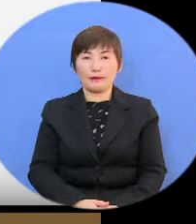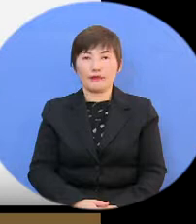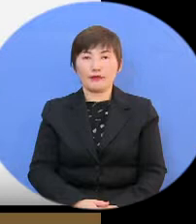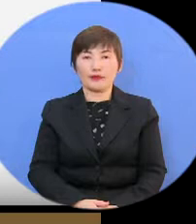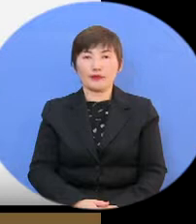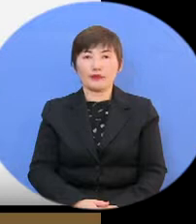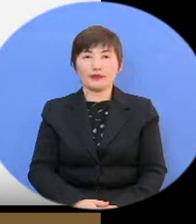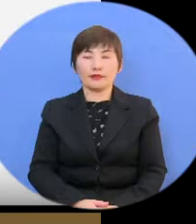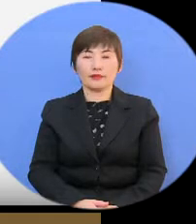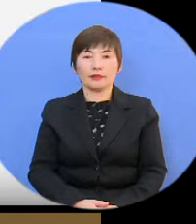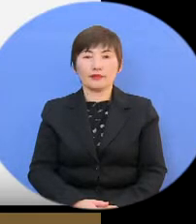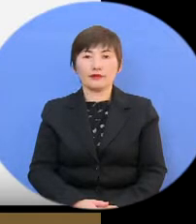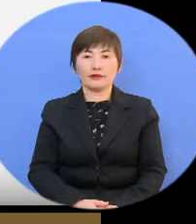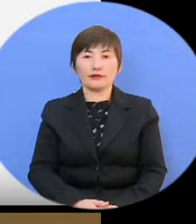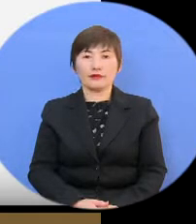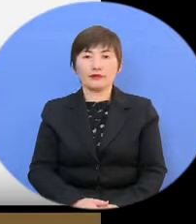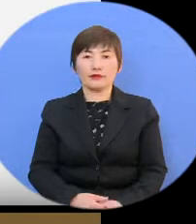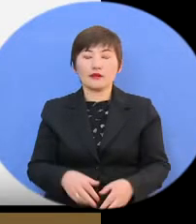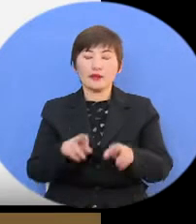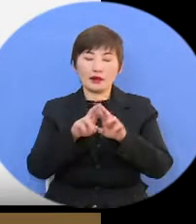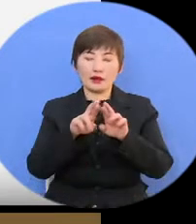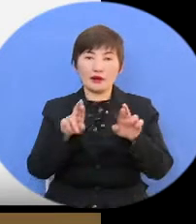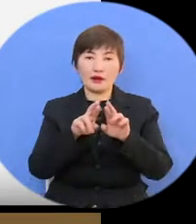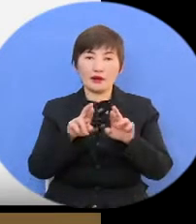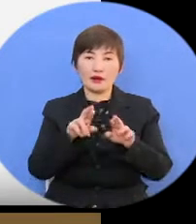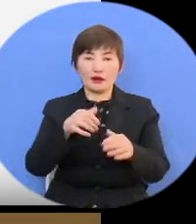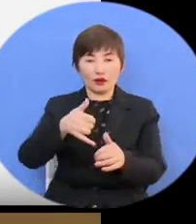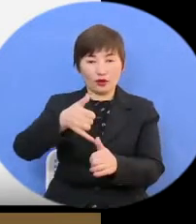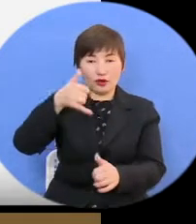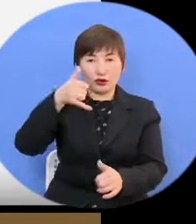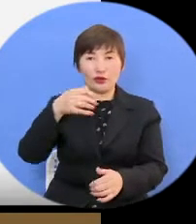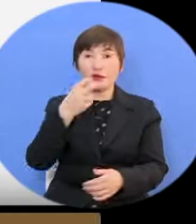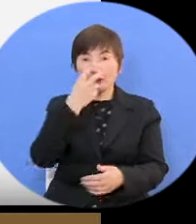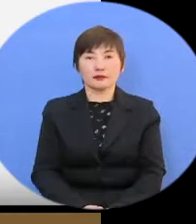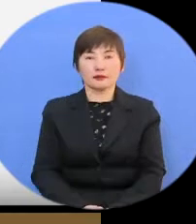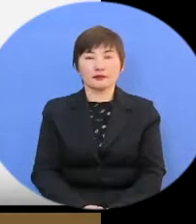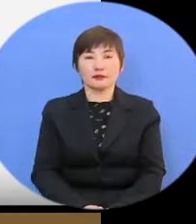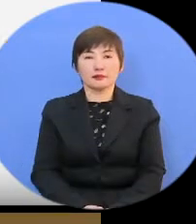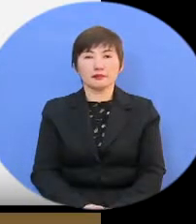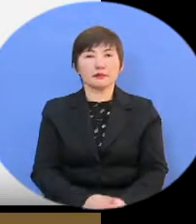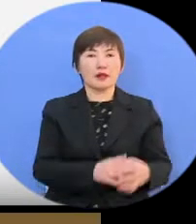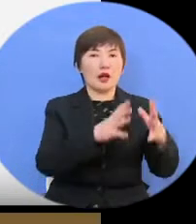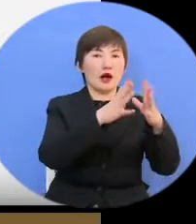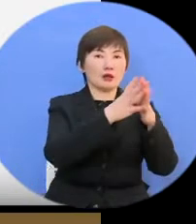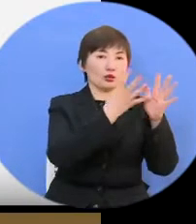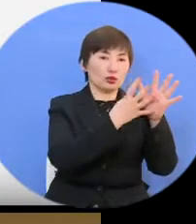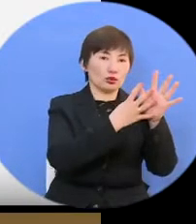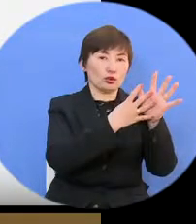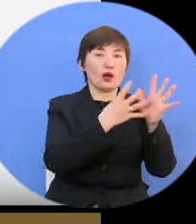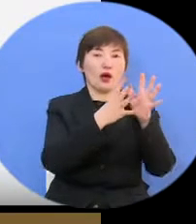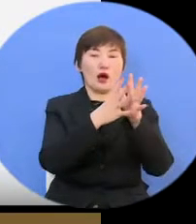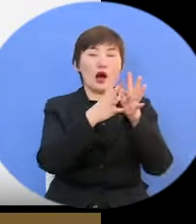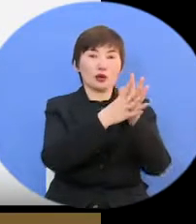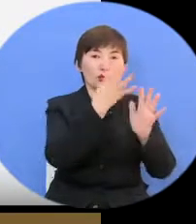охидын өндөр маань хүүхдүүдийн өндрөөс одоо дундаж өндрөөс илүү өндөр байгаа нь харагдаад байна. За 14, 15,